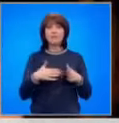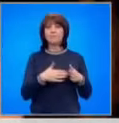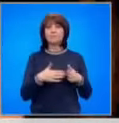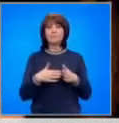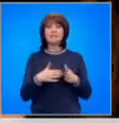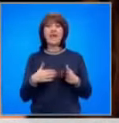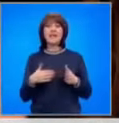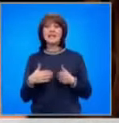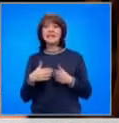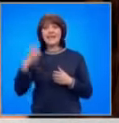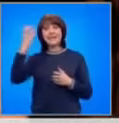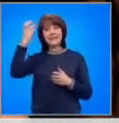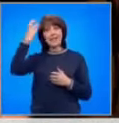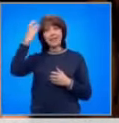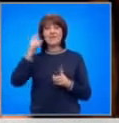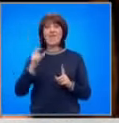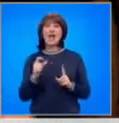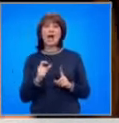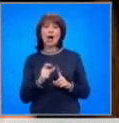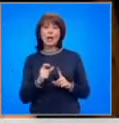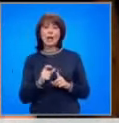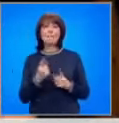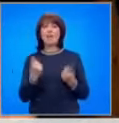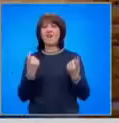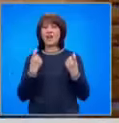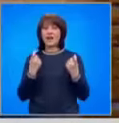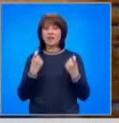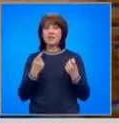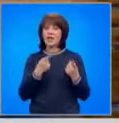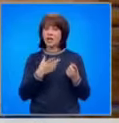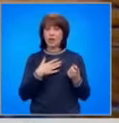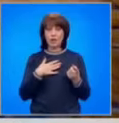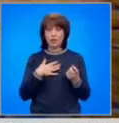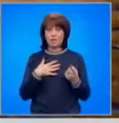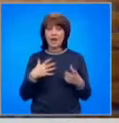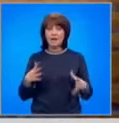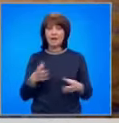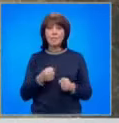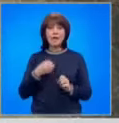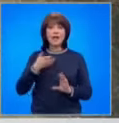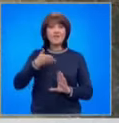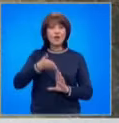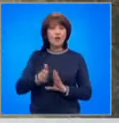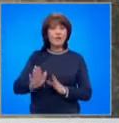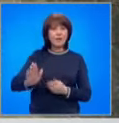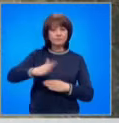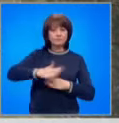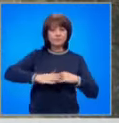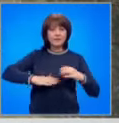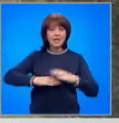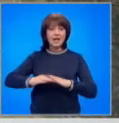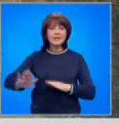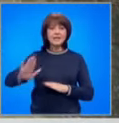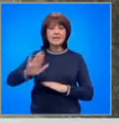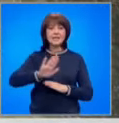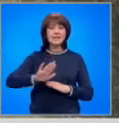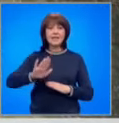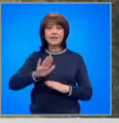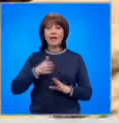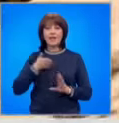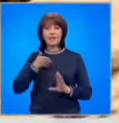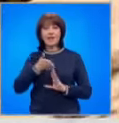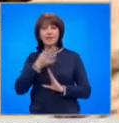Азия, в Рим. Има такива в Гърция гробни съоръжения. Намерили входа за зидан и когато влезли, разбрали защо. Гробницата